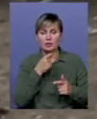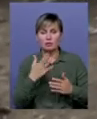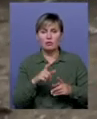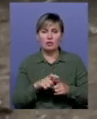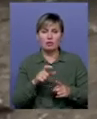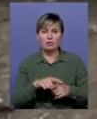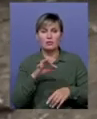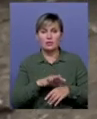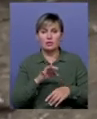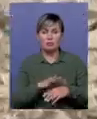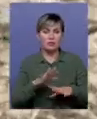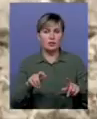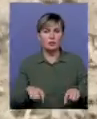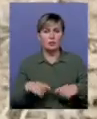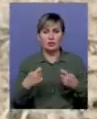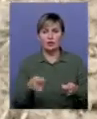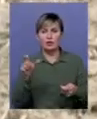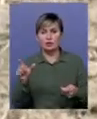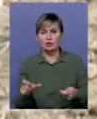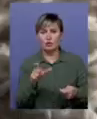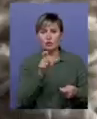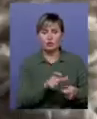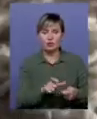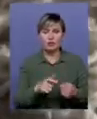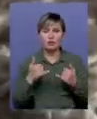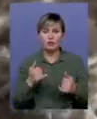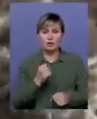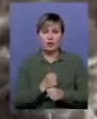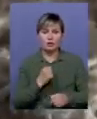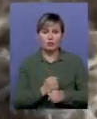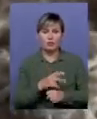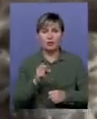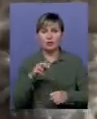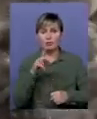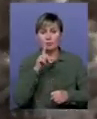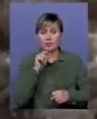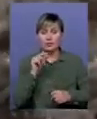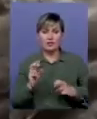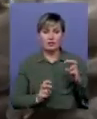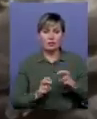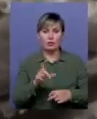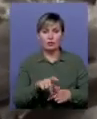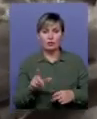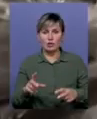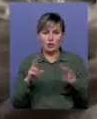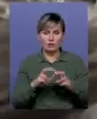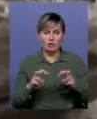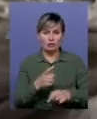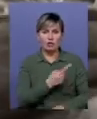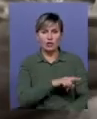словам, заболевание не передается от человека к человеку. Сейчас работающих на птицефабриках сотрудников обследуют